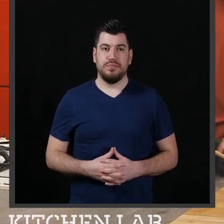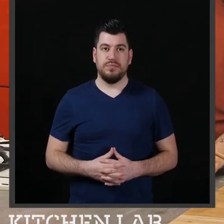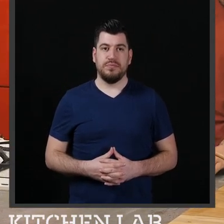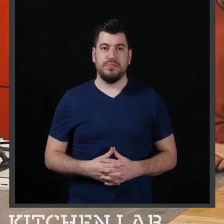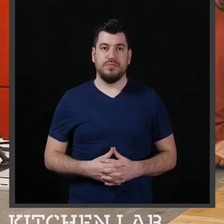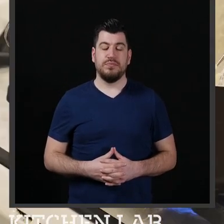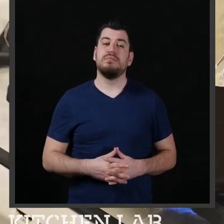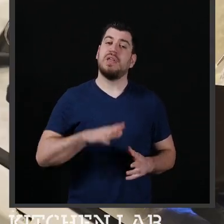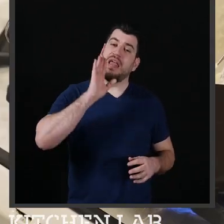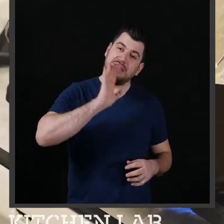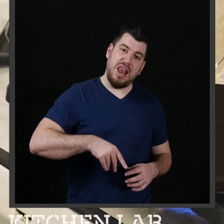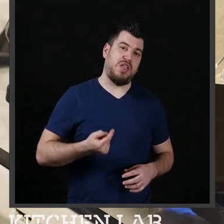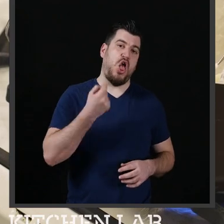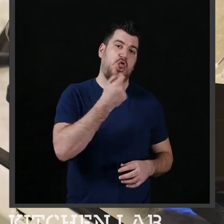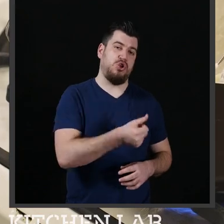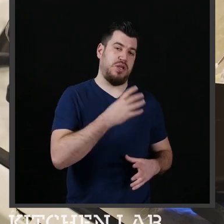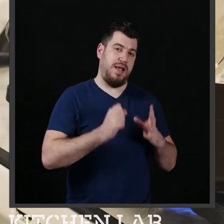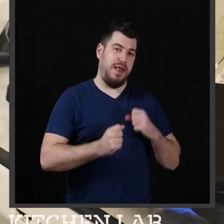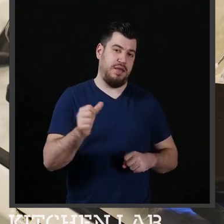Και ρίχνουμε και την τελευταία δόση μέσα.